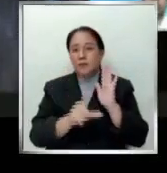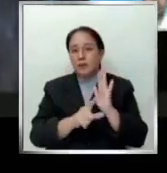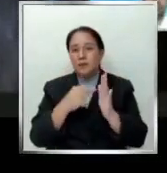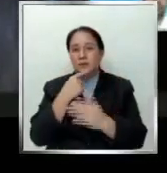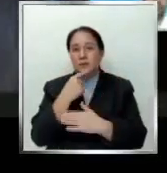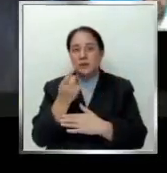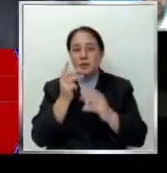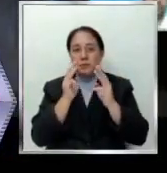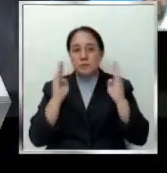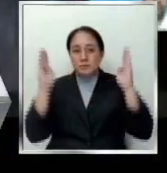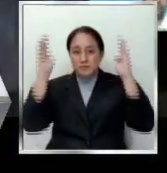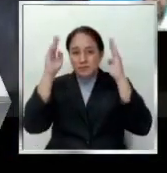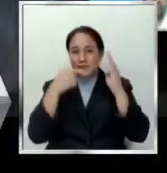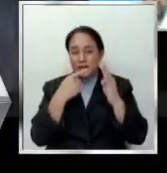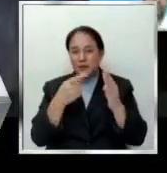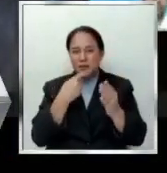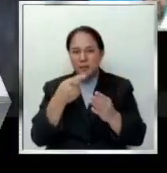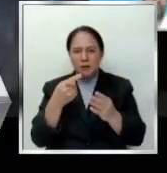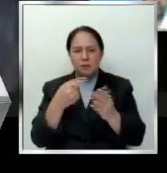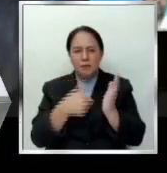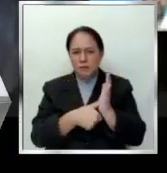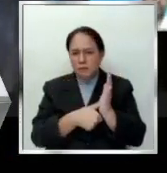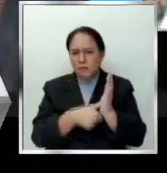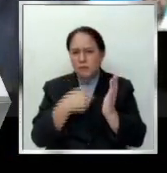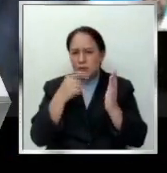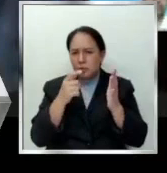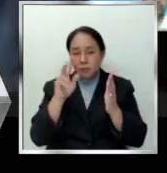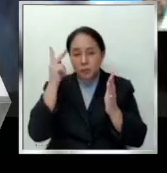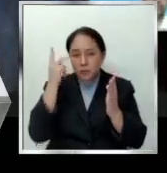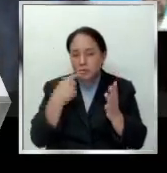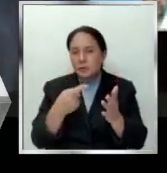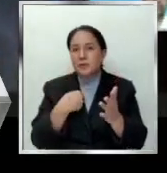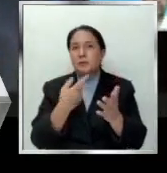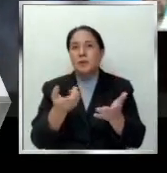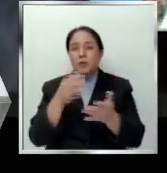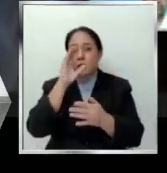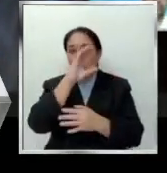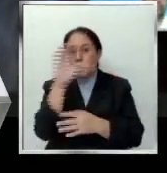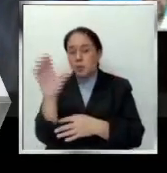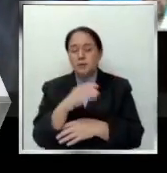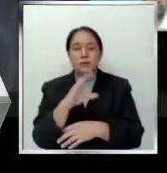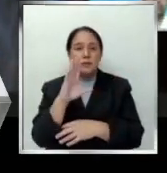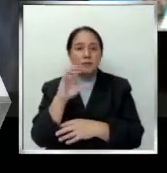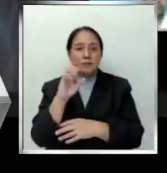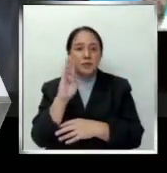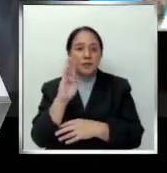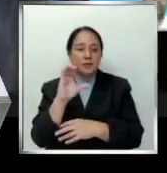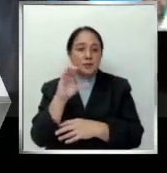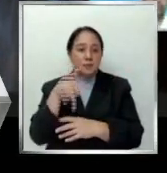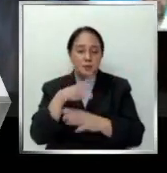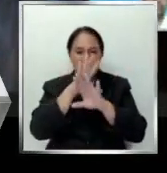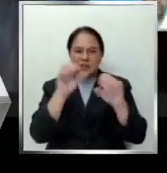sa mga kandidatong nagka-claim nito. Sa huli, sabi ng obispo ng Diocese of Caloocan at CBCP President, huwag manira